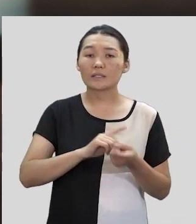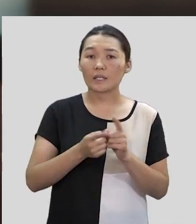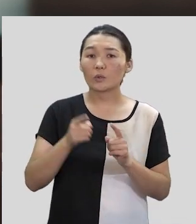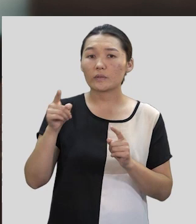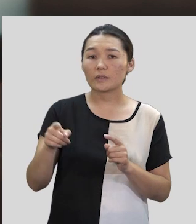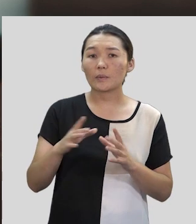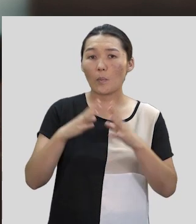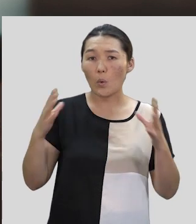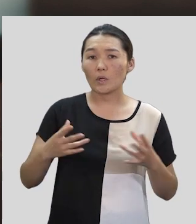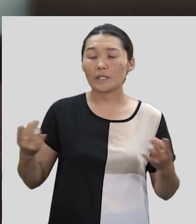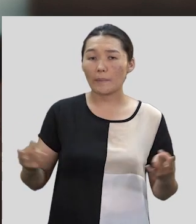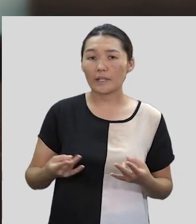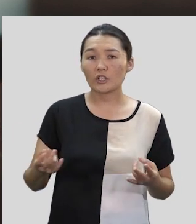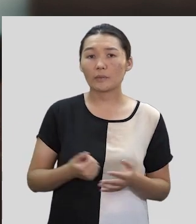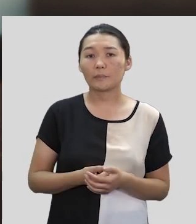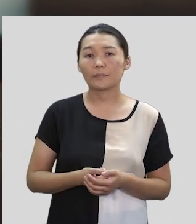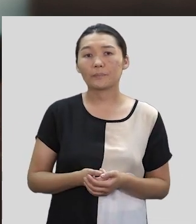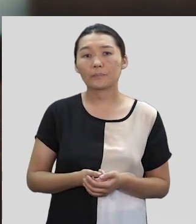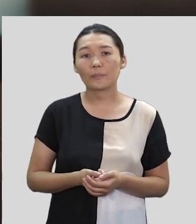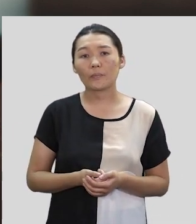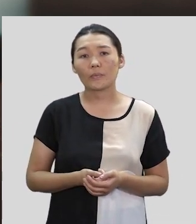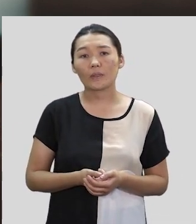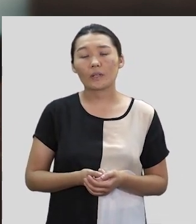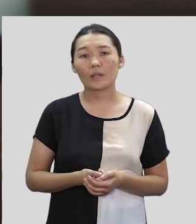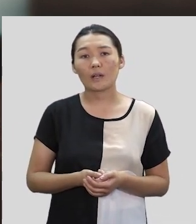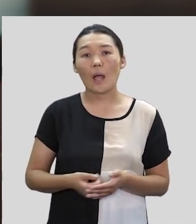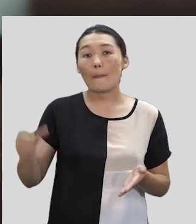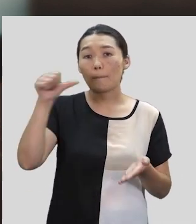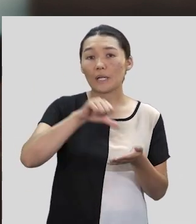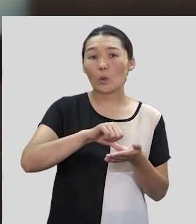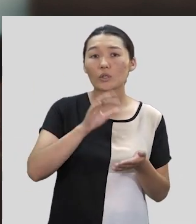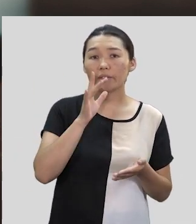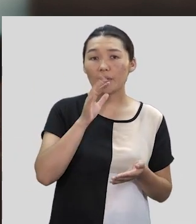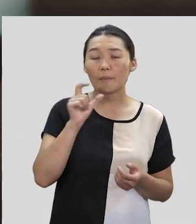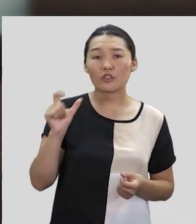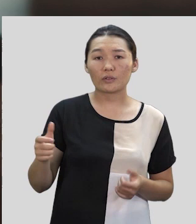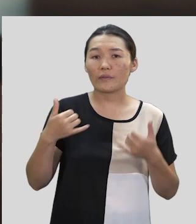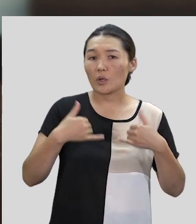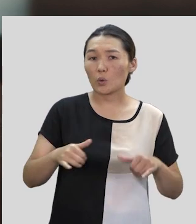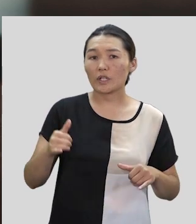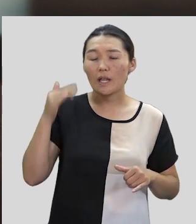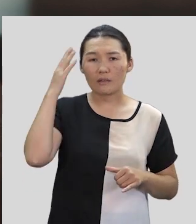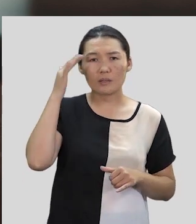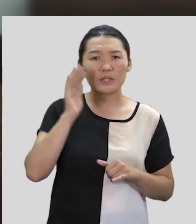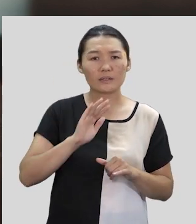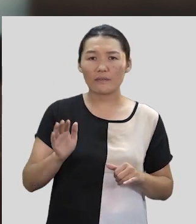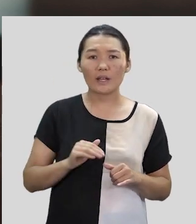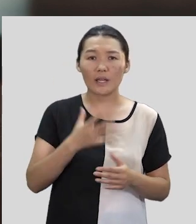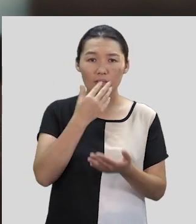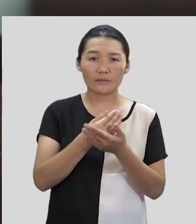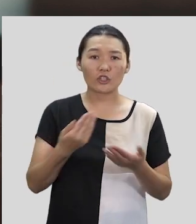необходимым проходит время и человеку жизнь не представляет своей жизни без